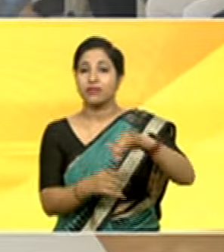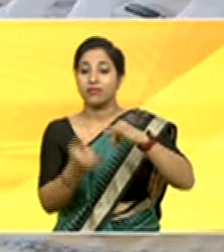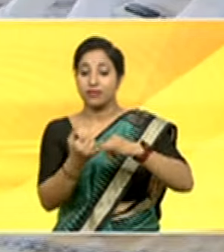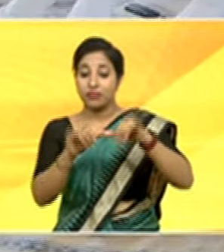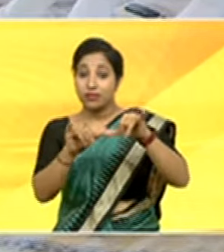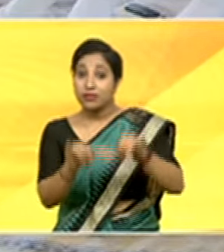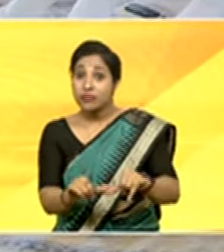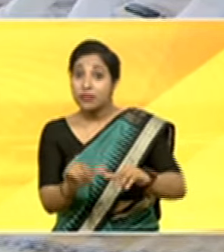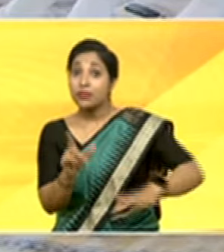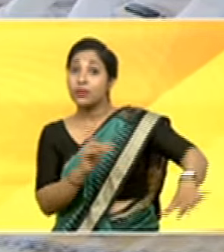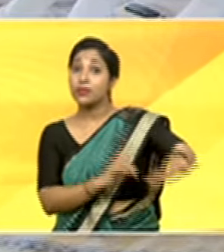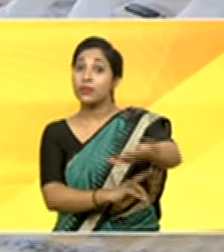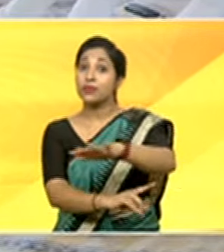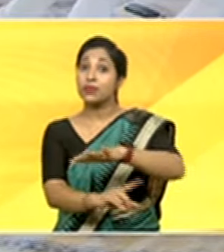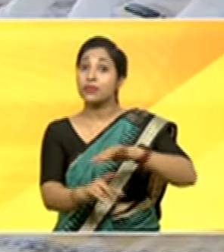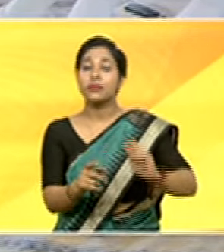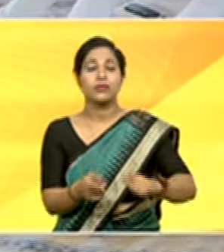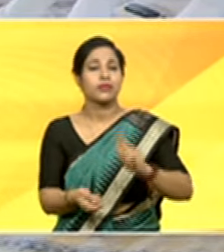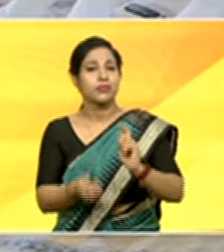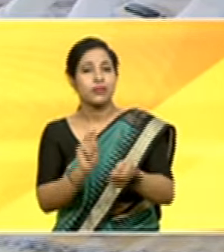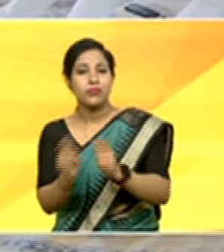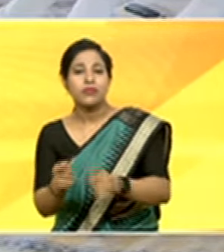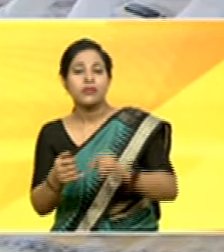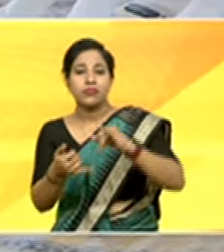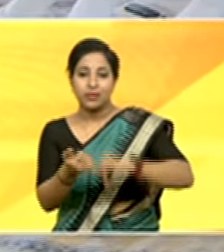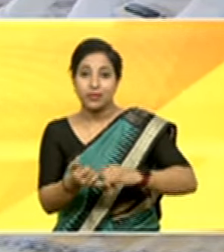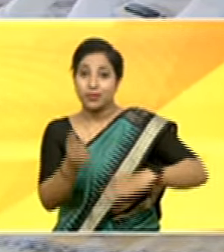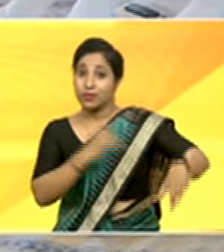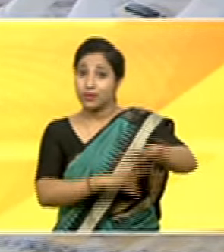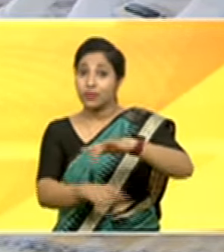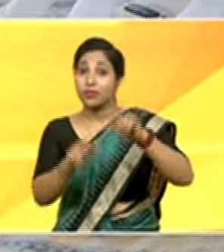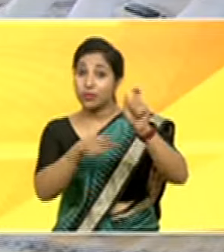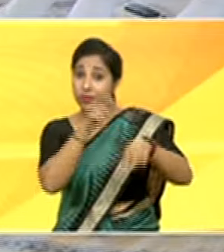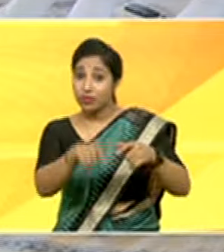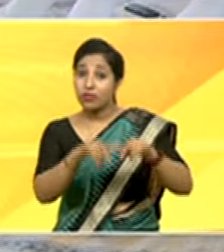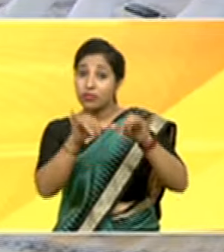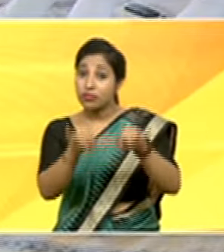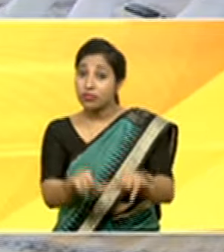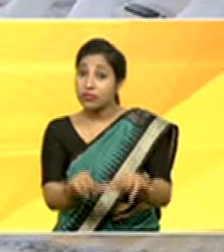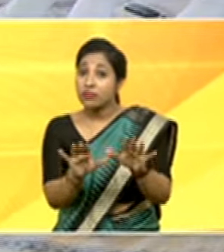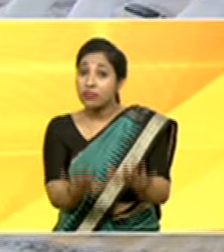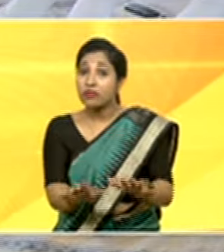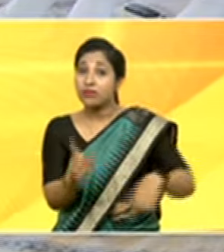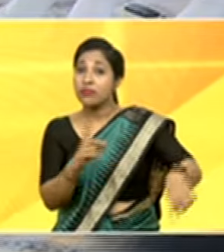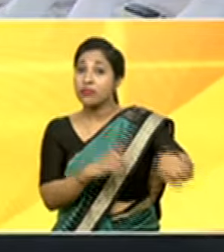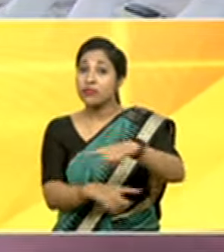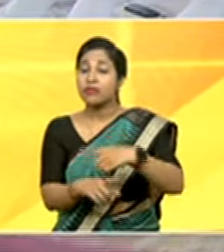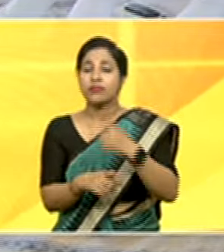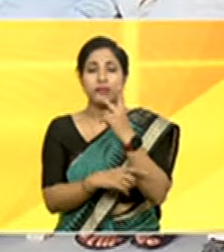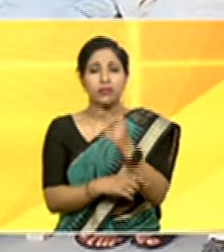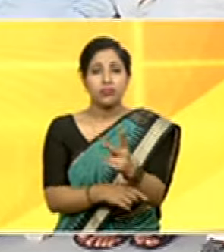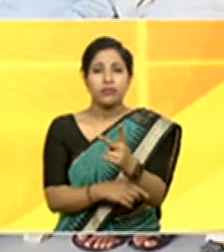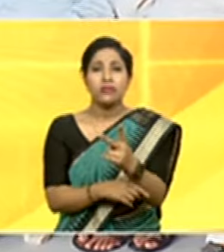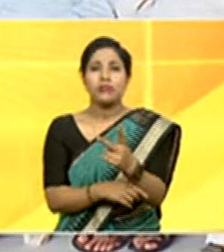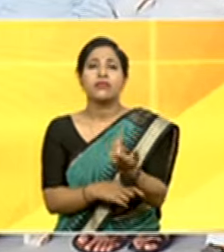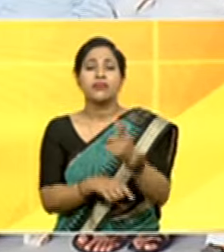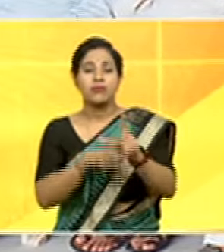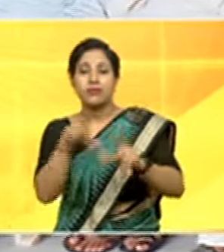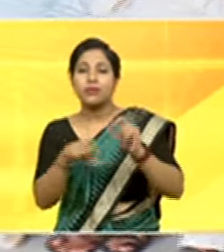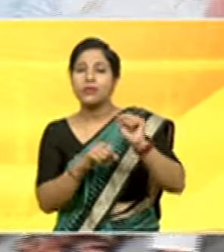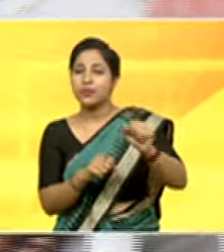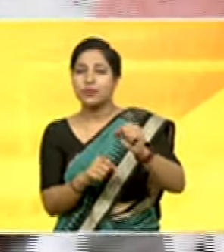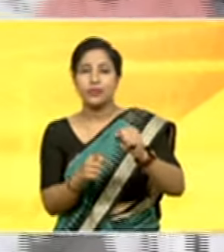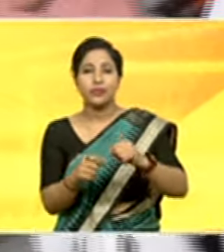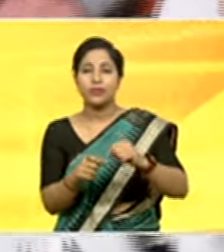हुलका सांताल हुंदो आंदोडलीना इंग्रे क्यानून भंगोडलीना जो में बंजो